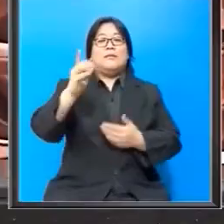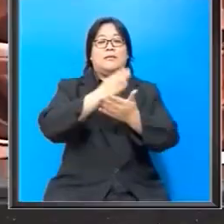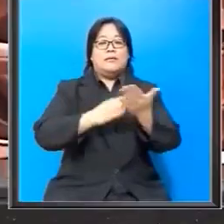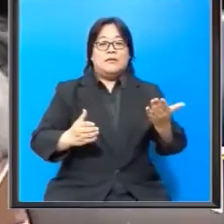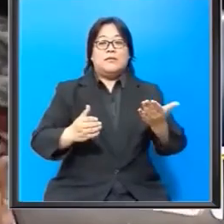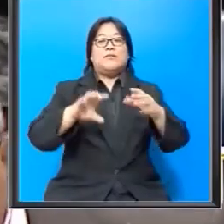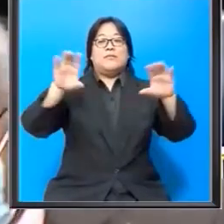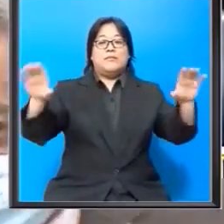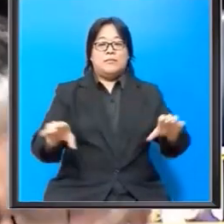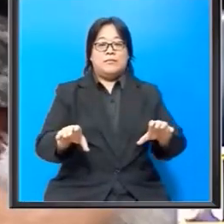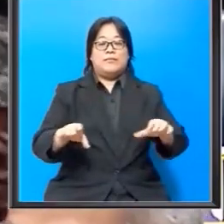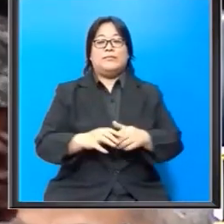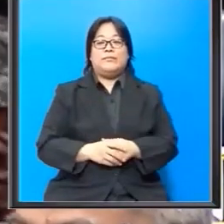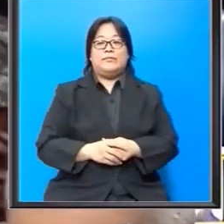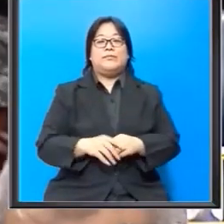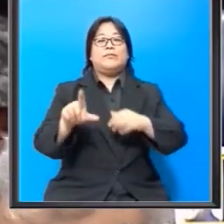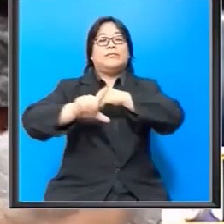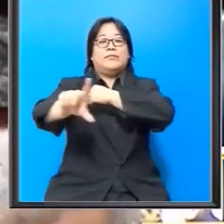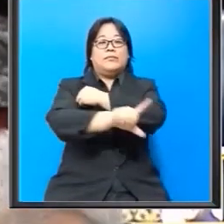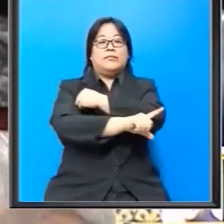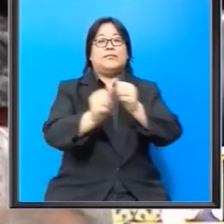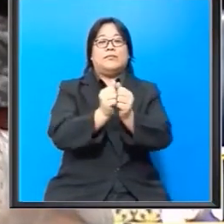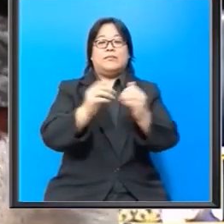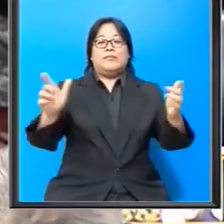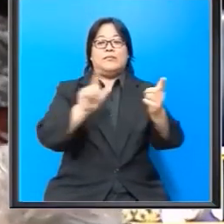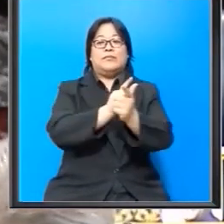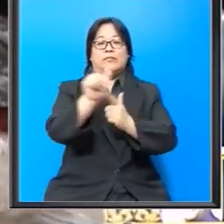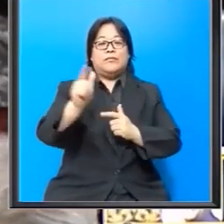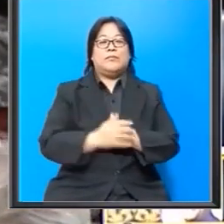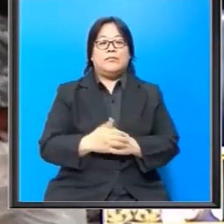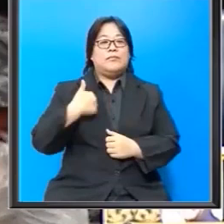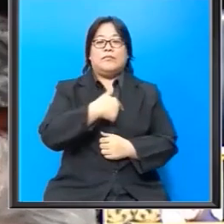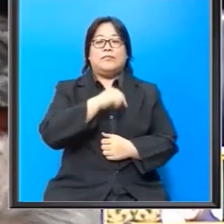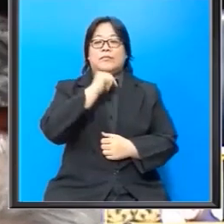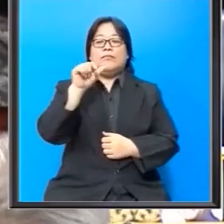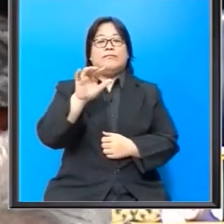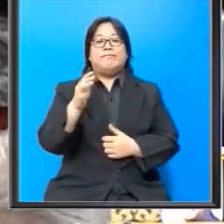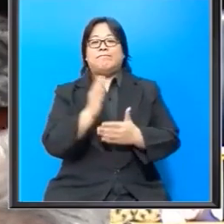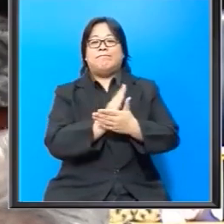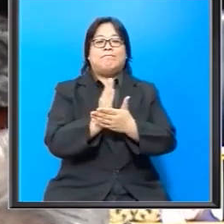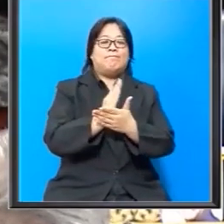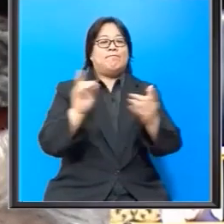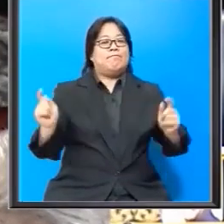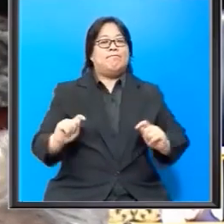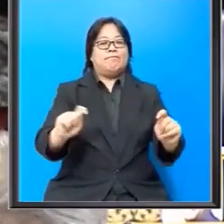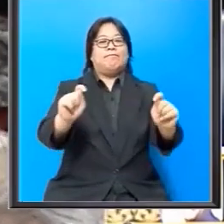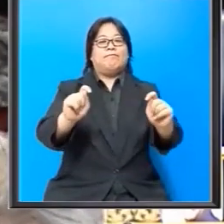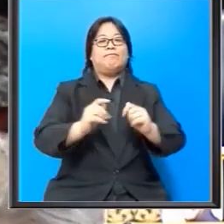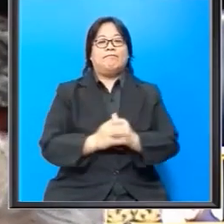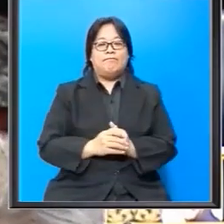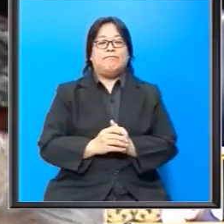yang melakukan Lembongan tampak lulusan kita tidak tenaga untuk mengambil tindakan